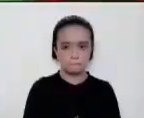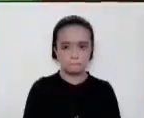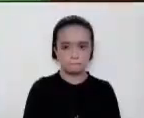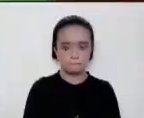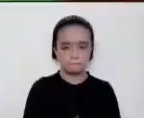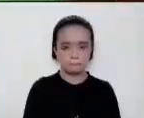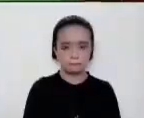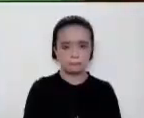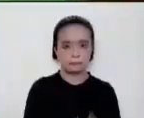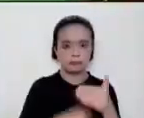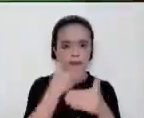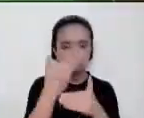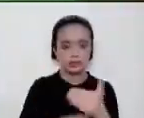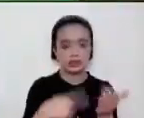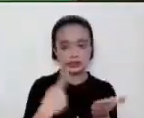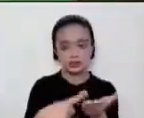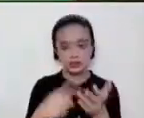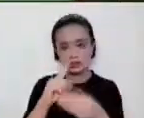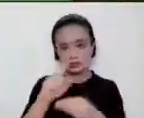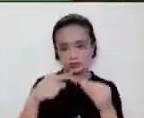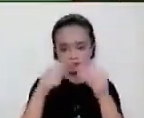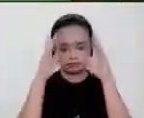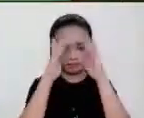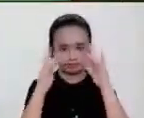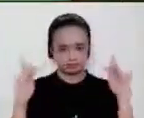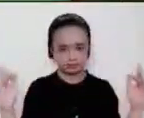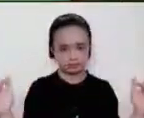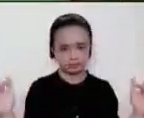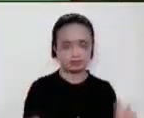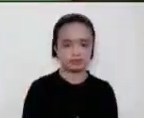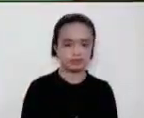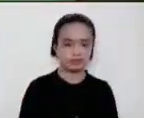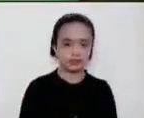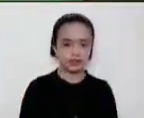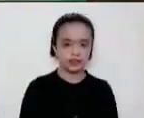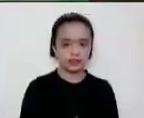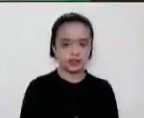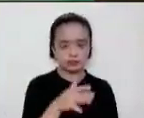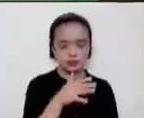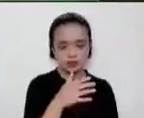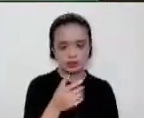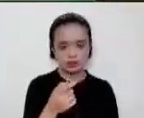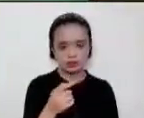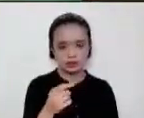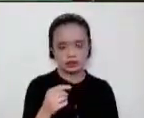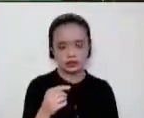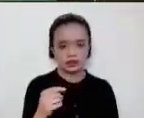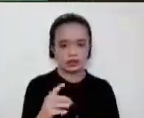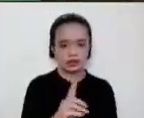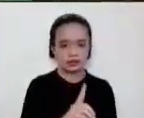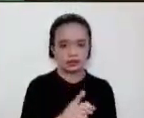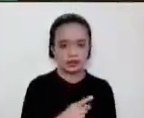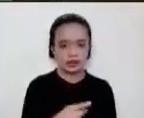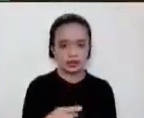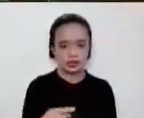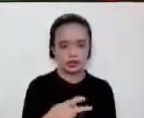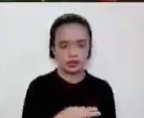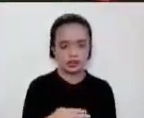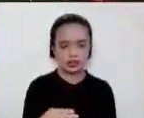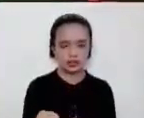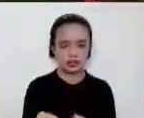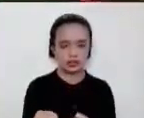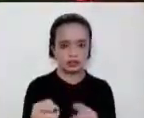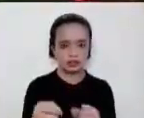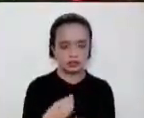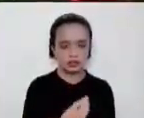Usapang fiesta naman tayo, ang Mother of Divine Providence Parish ay nagdiwa ng 31 taon ng patronal feast at bilang